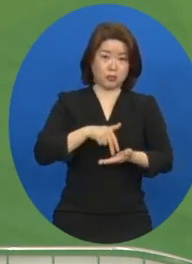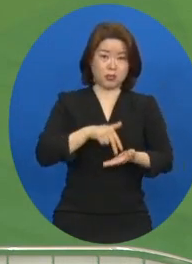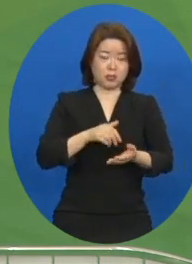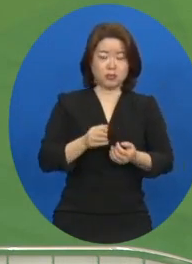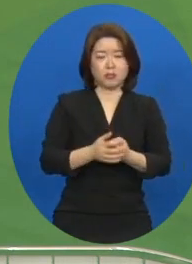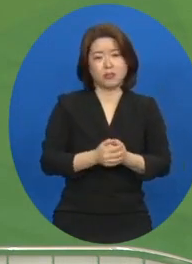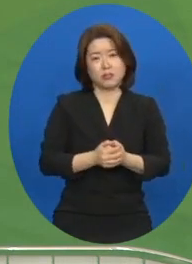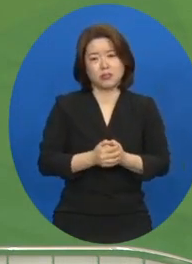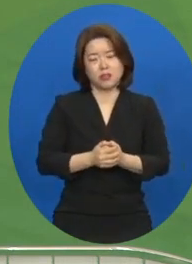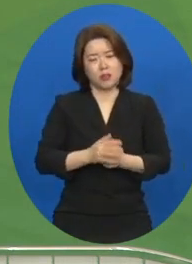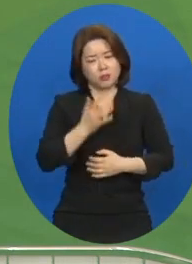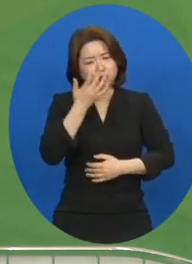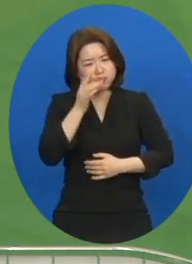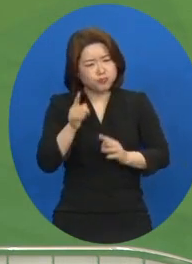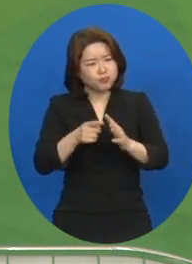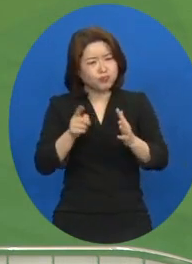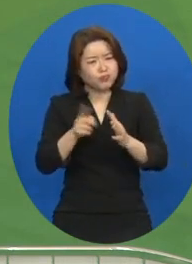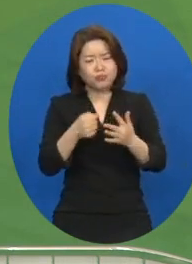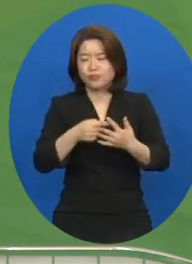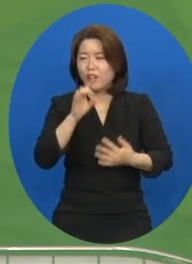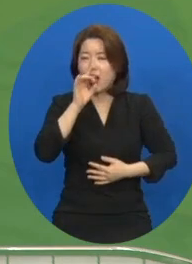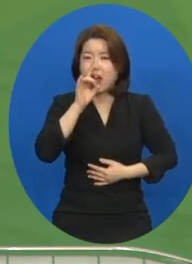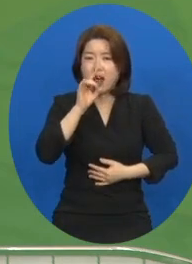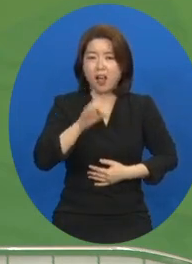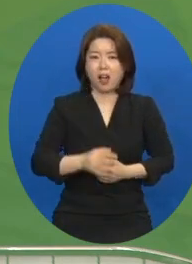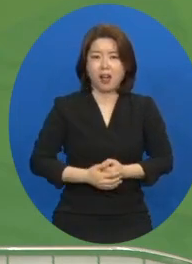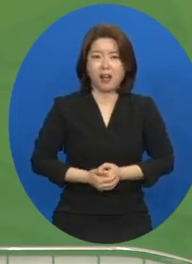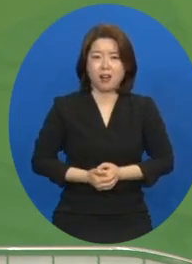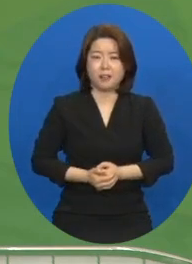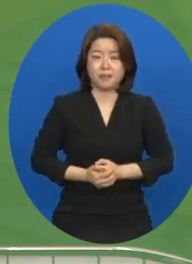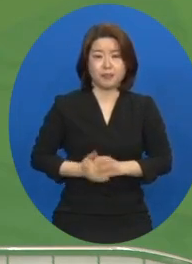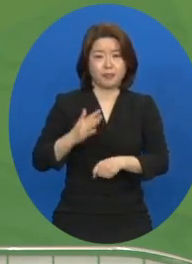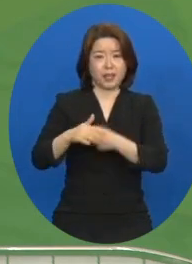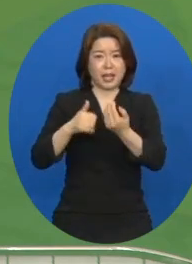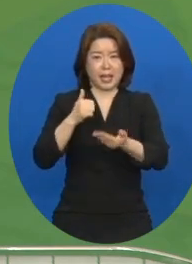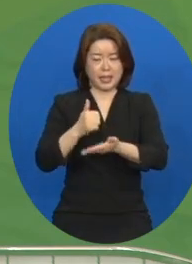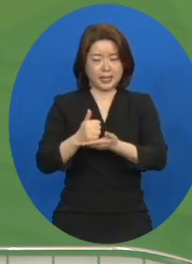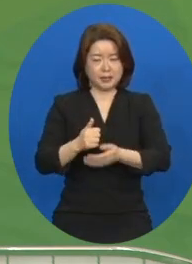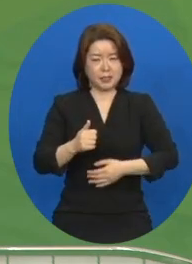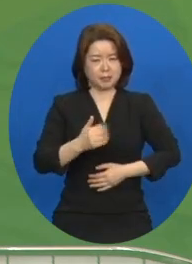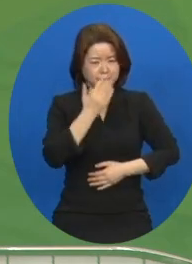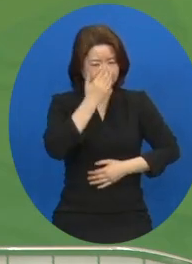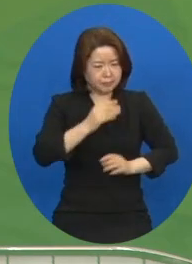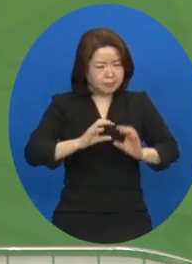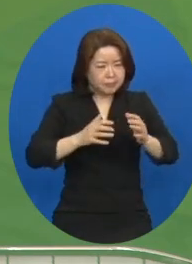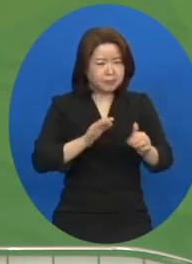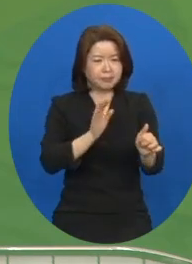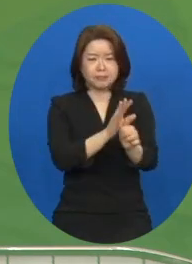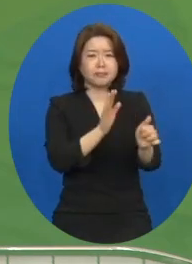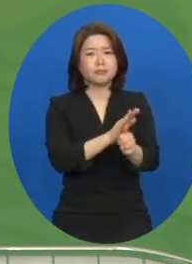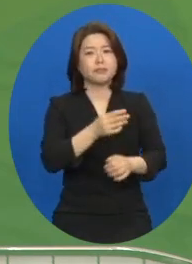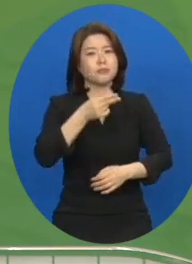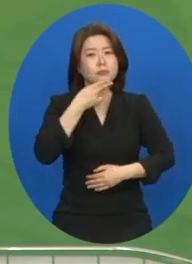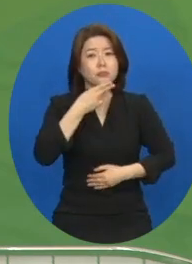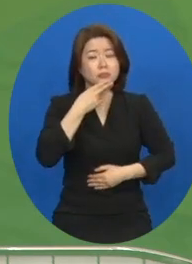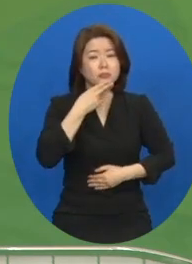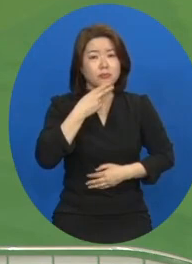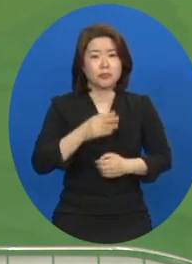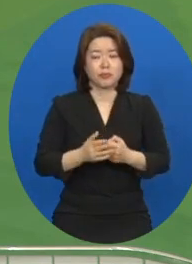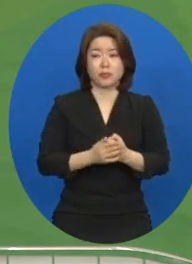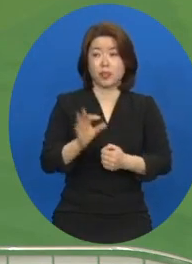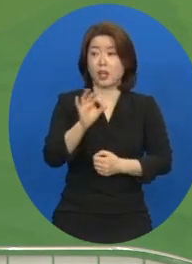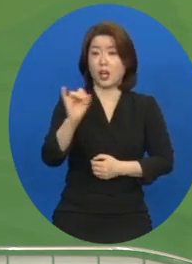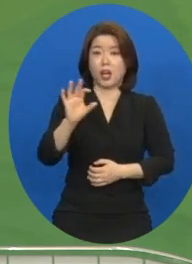도무지 이해가 안 되는 겁니다. 하나님이 전혀 이스라엘 백성을 돕지 않으셨던 겁니다.